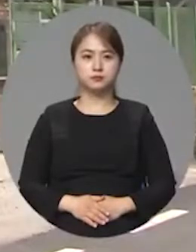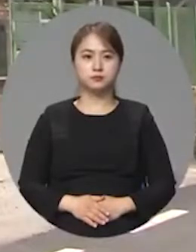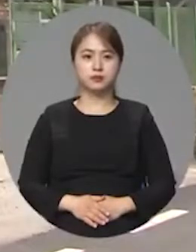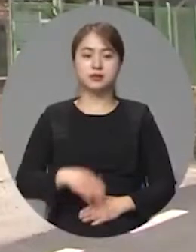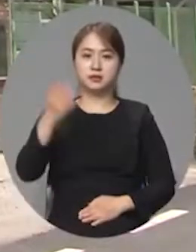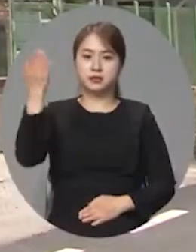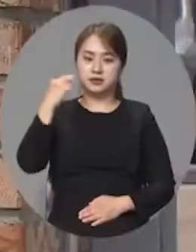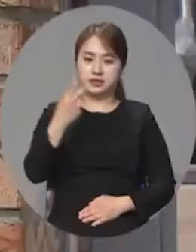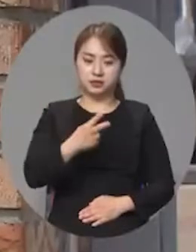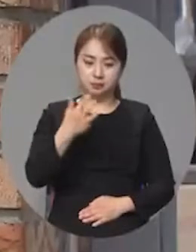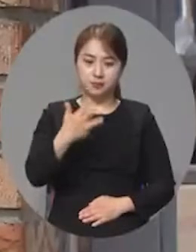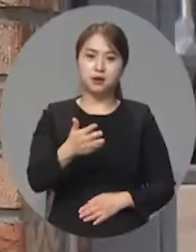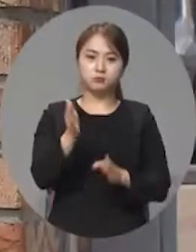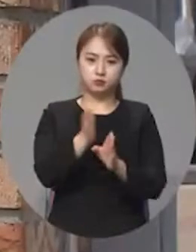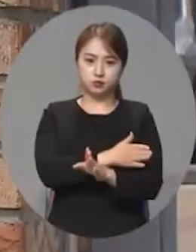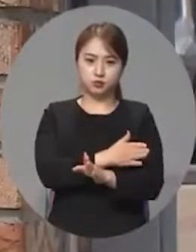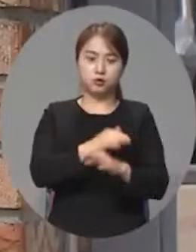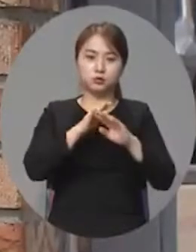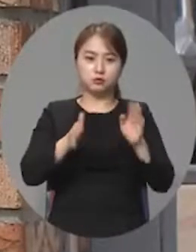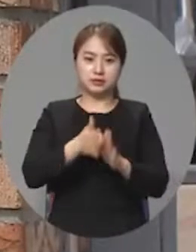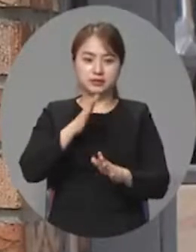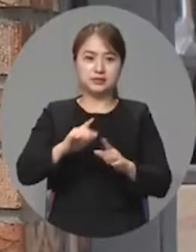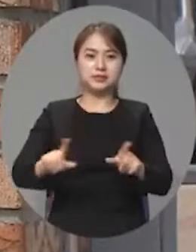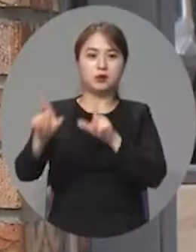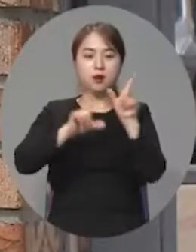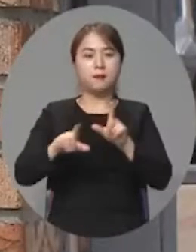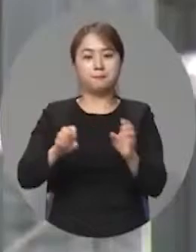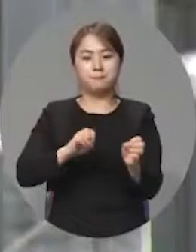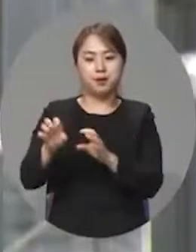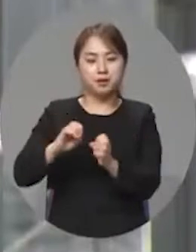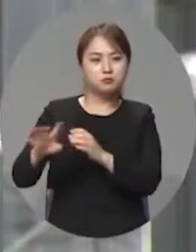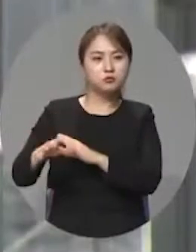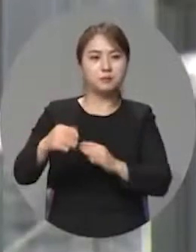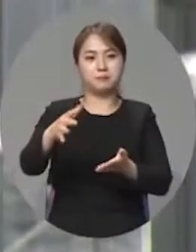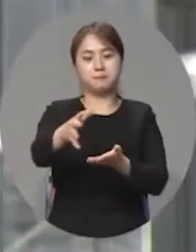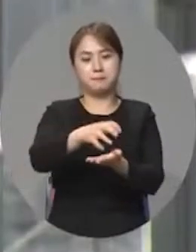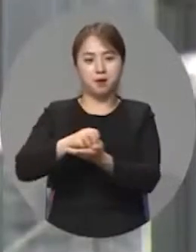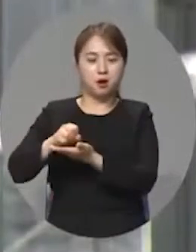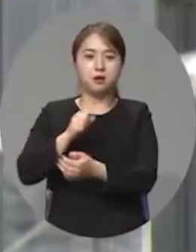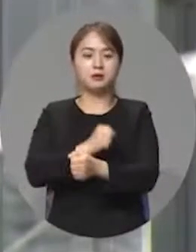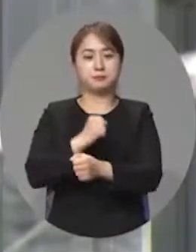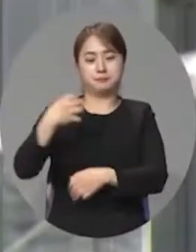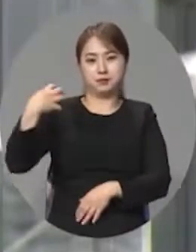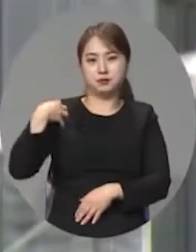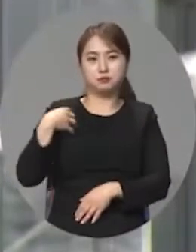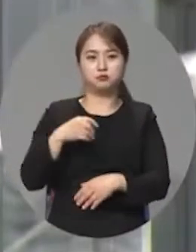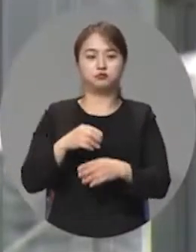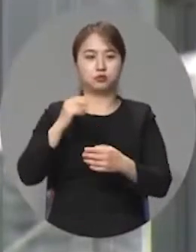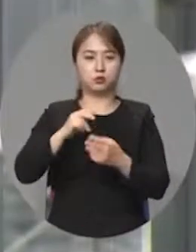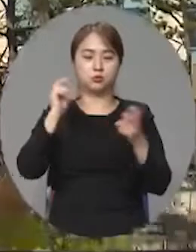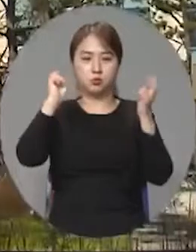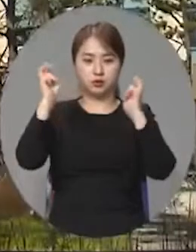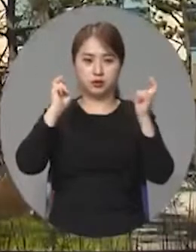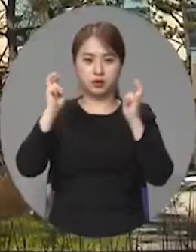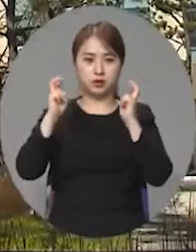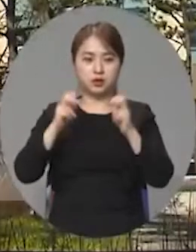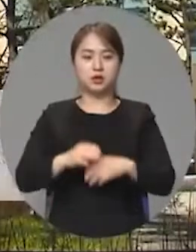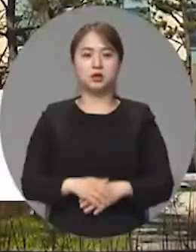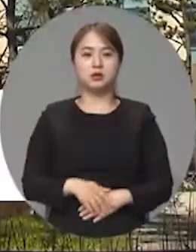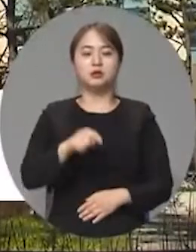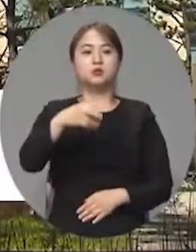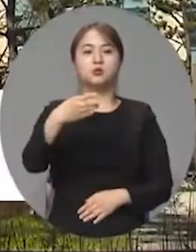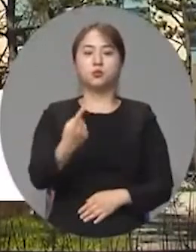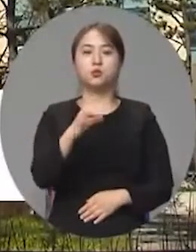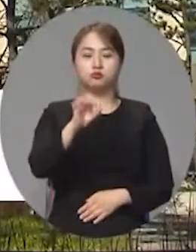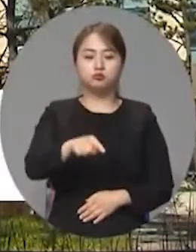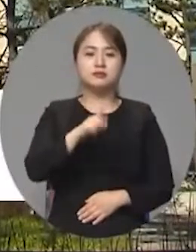지난 2008년부터 전주시 생활 팩 임을 수집 운반을 맡아왔던 주식회사 통 전주지법 은 토의